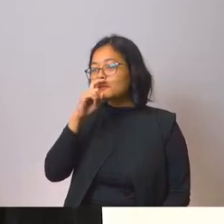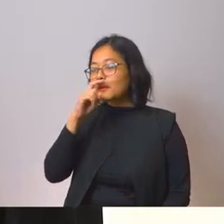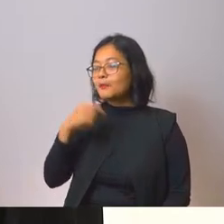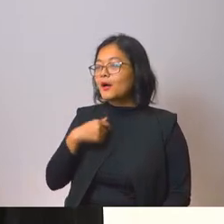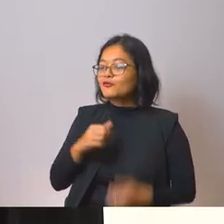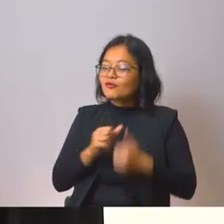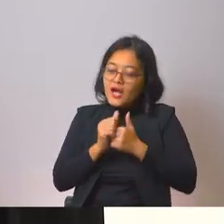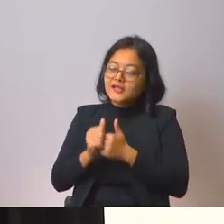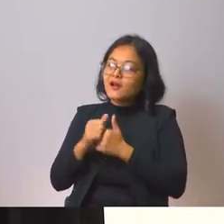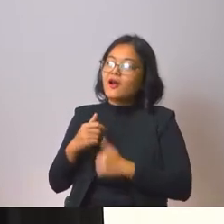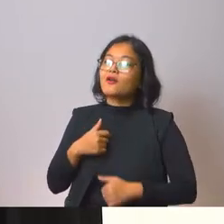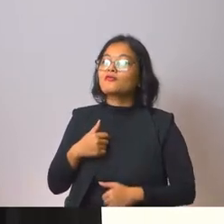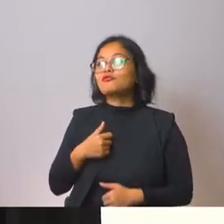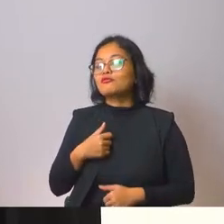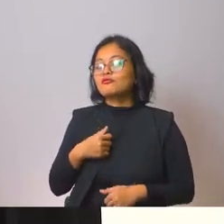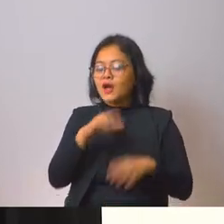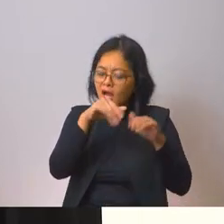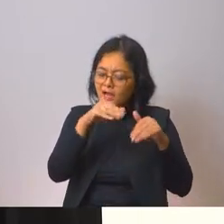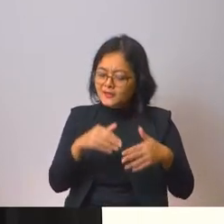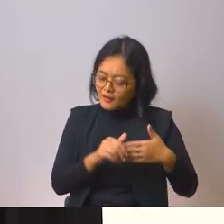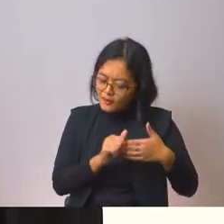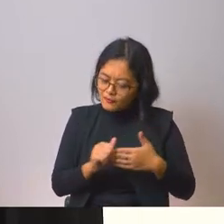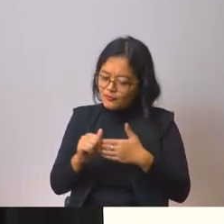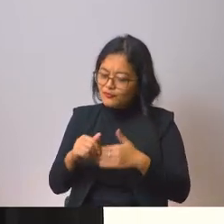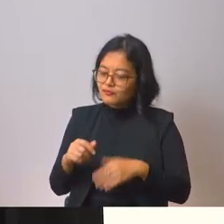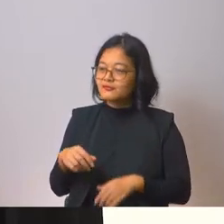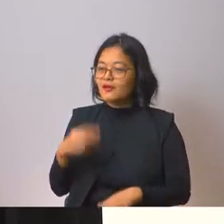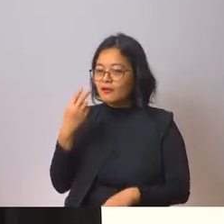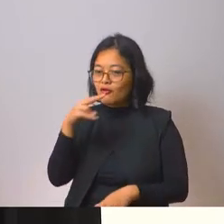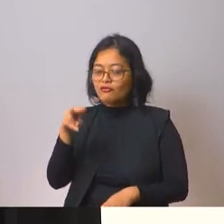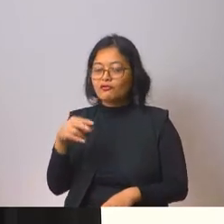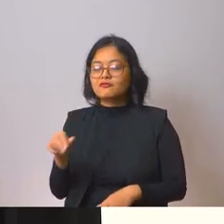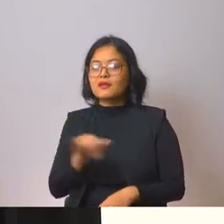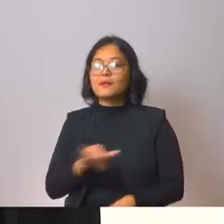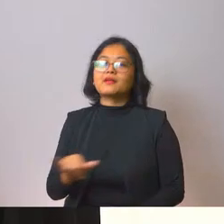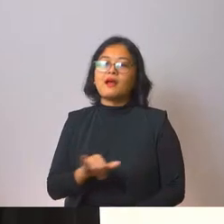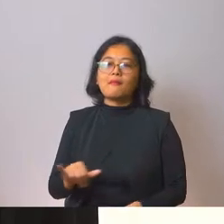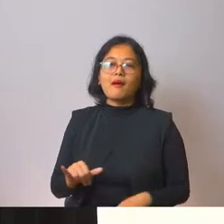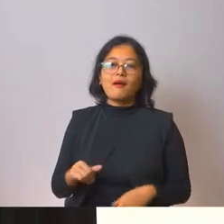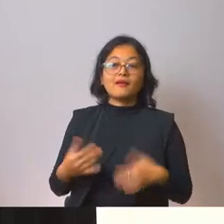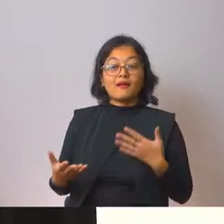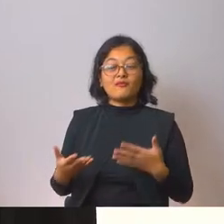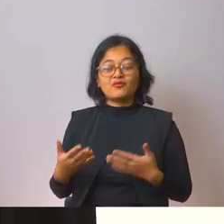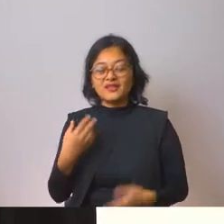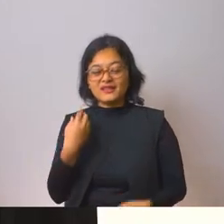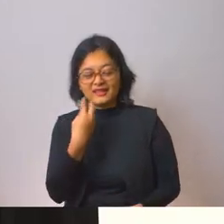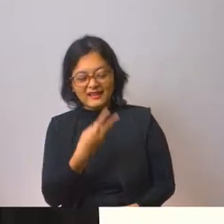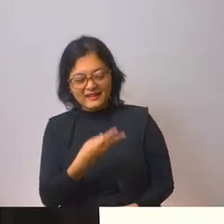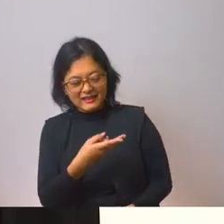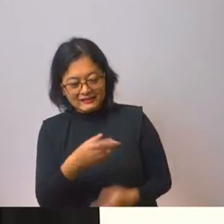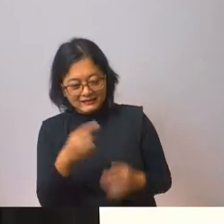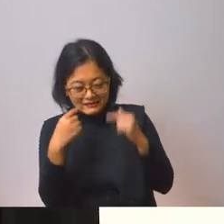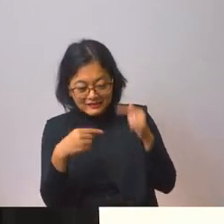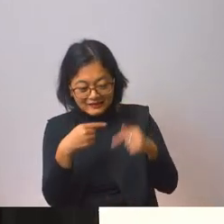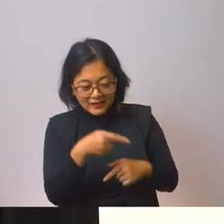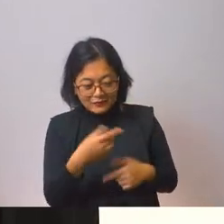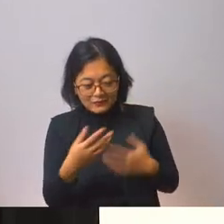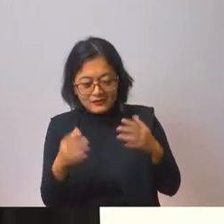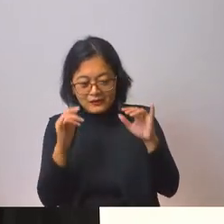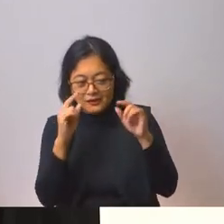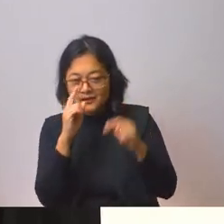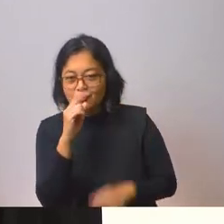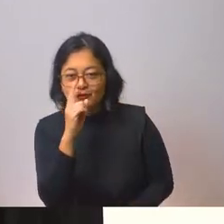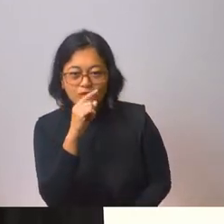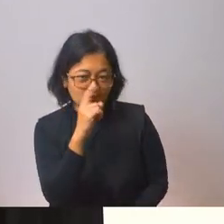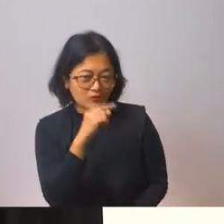bola bersama gitu. Oke. Di mana ini terlihatnya lucu, tapi kami juga menyayangkan,